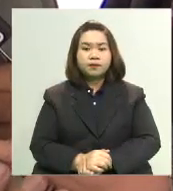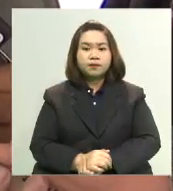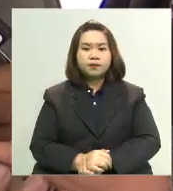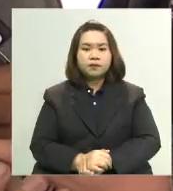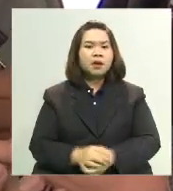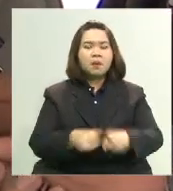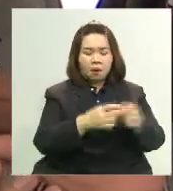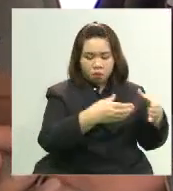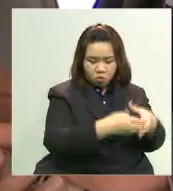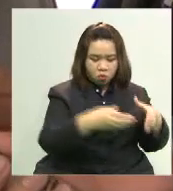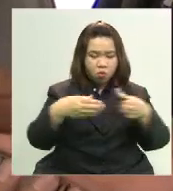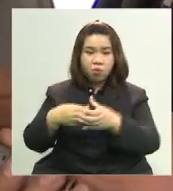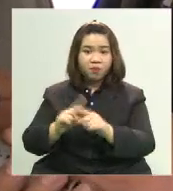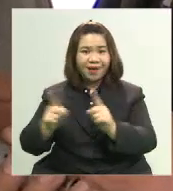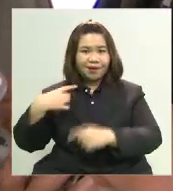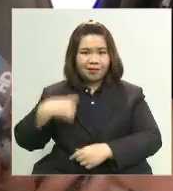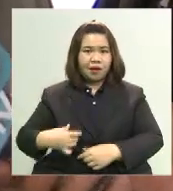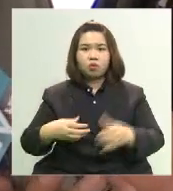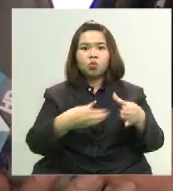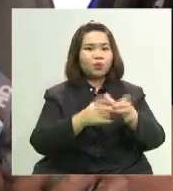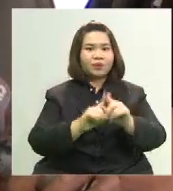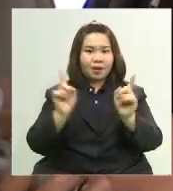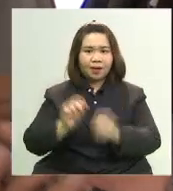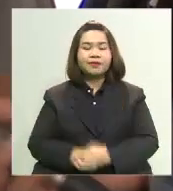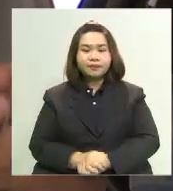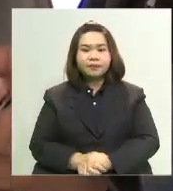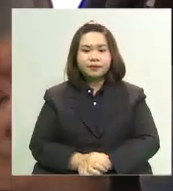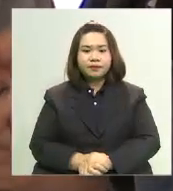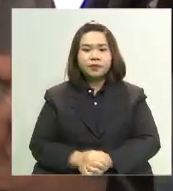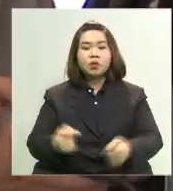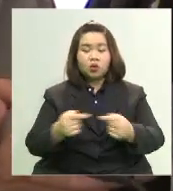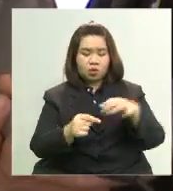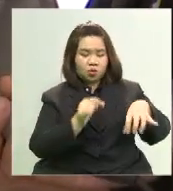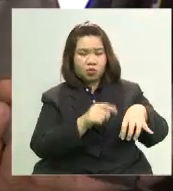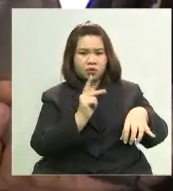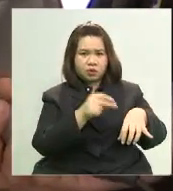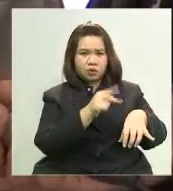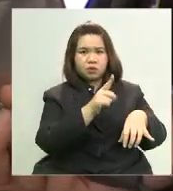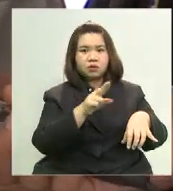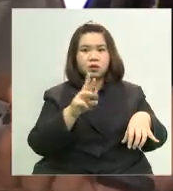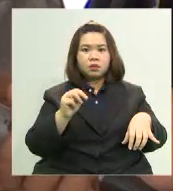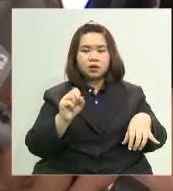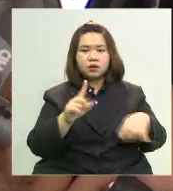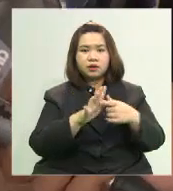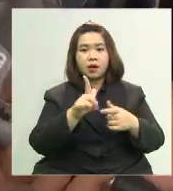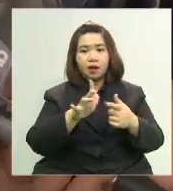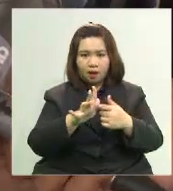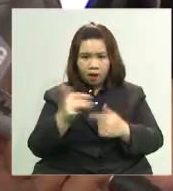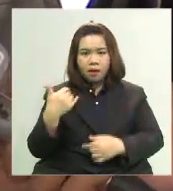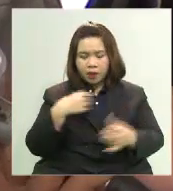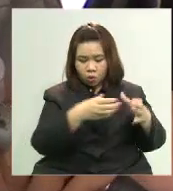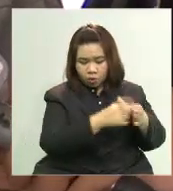ไม่คนละแก๊งคนละแก๊งอันนี้เป็นสน.ธรรมศาลาอีกโรงพักหนึ่ง ที่เรามายื่นตรวจส